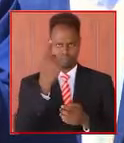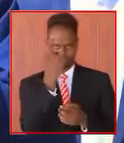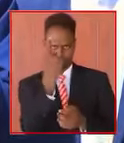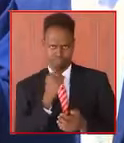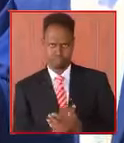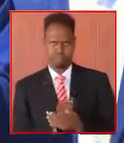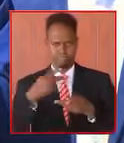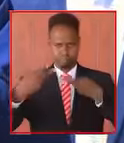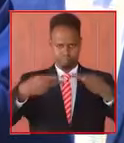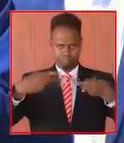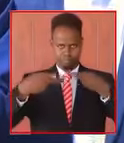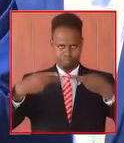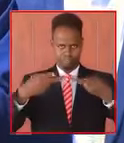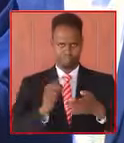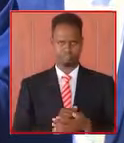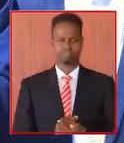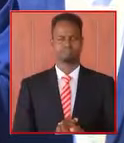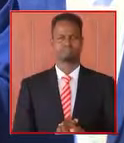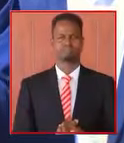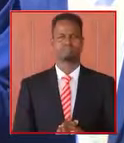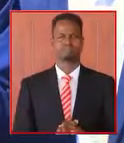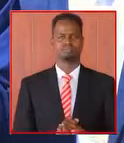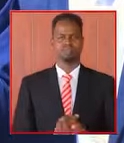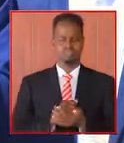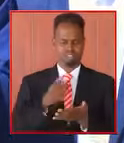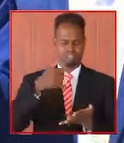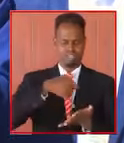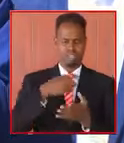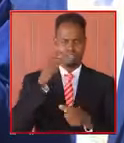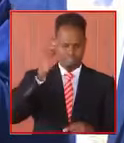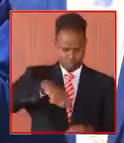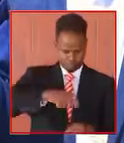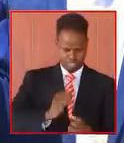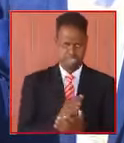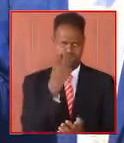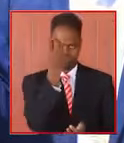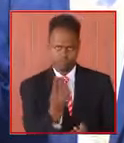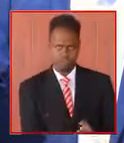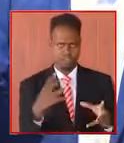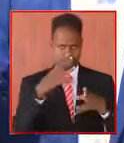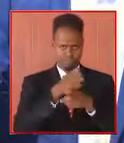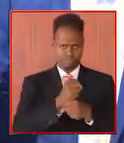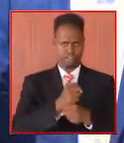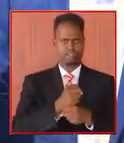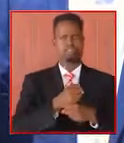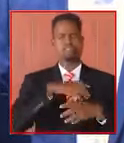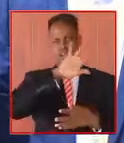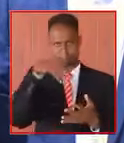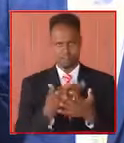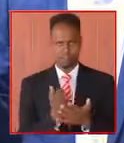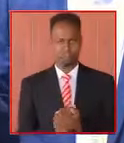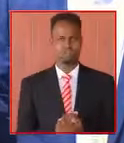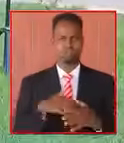dalka in ay ogolaadaan xeerarka ogolaanaya inay noqdaan mid